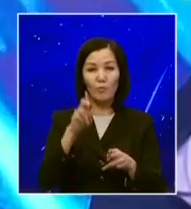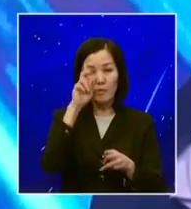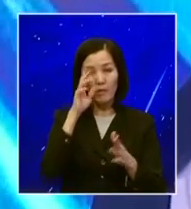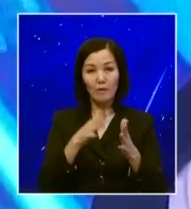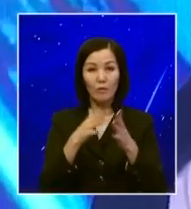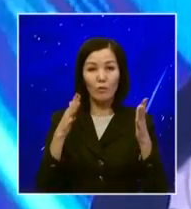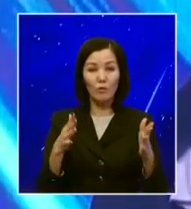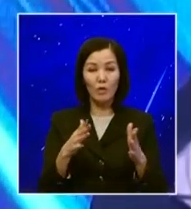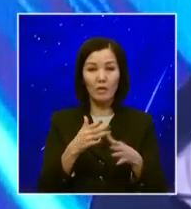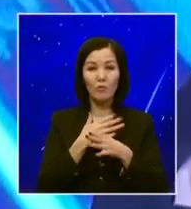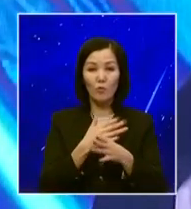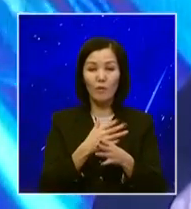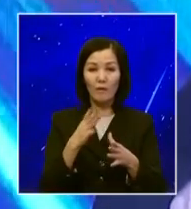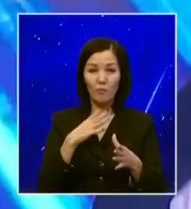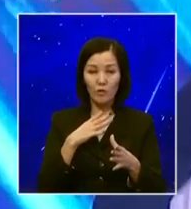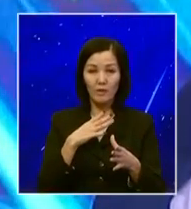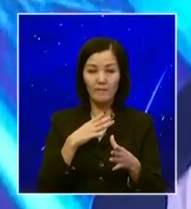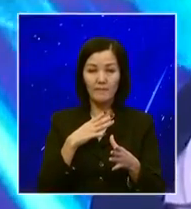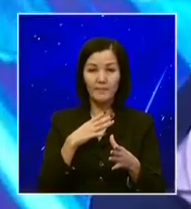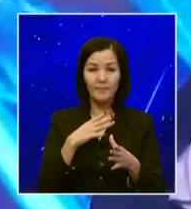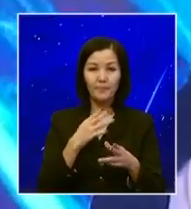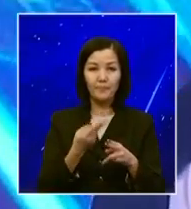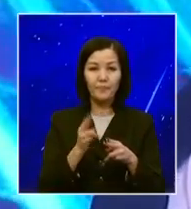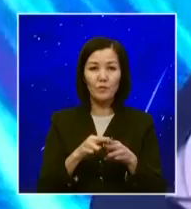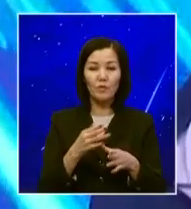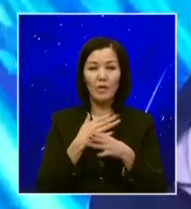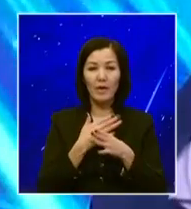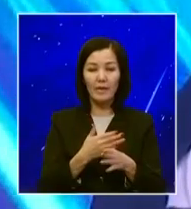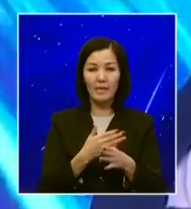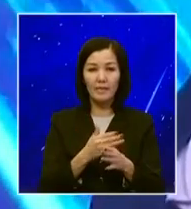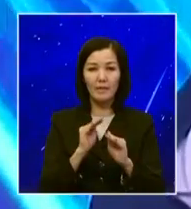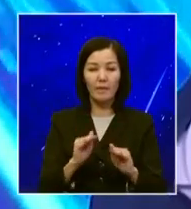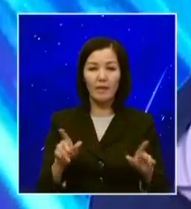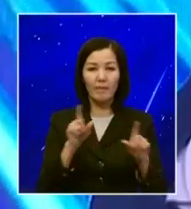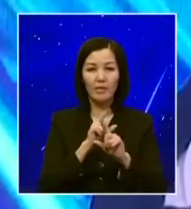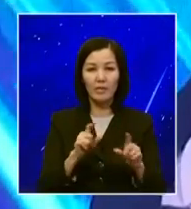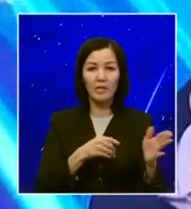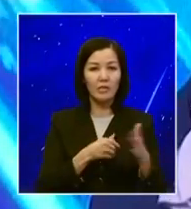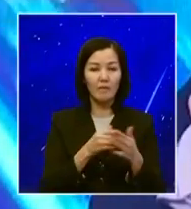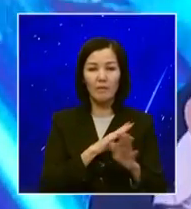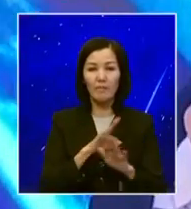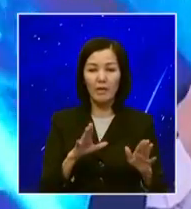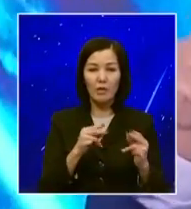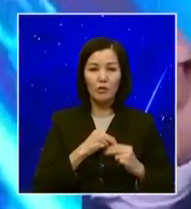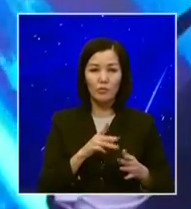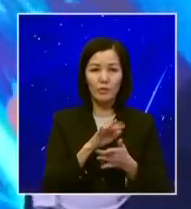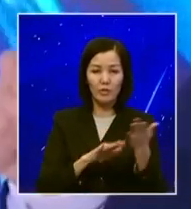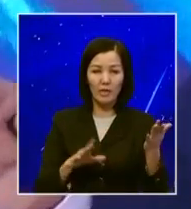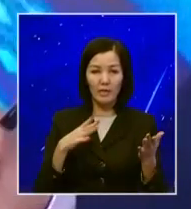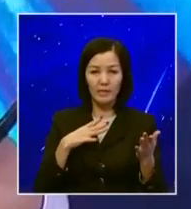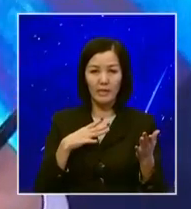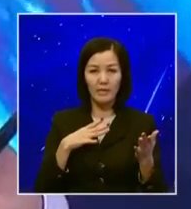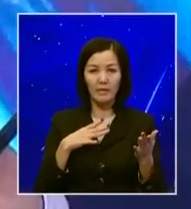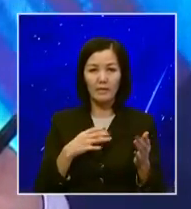үлкен қамқорлығы, мемлекеттің көмегі болды. Соның арқасында балабақшалар жабылмай тиісті жұмысын әр қарай атқара